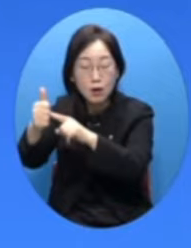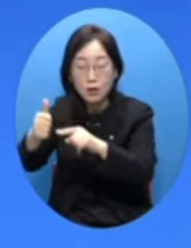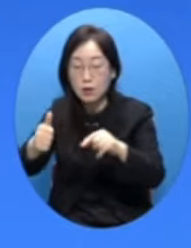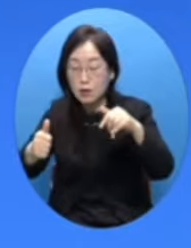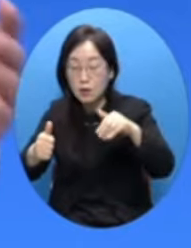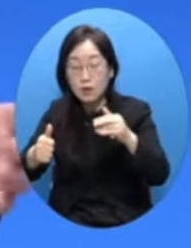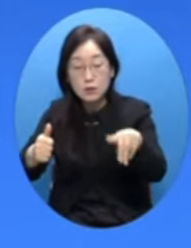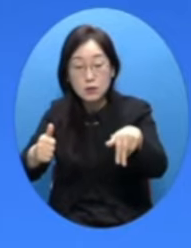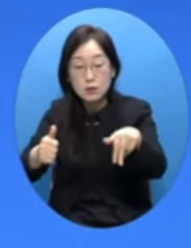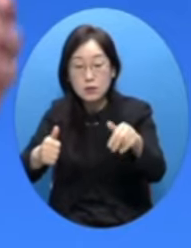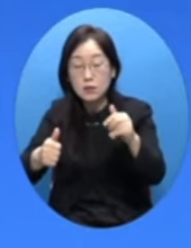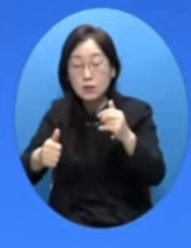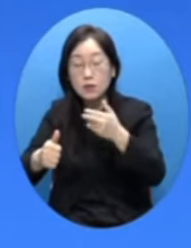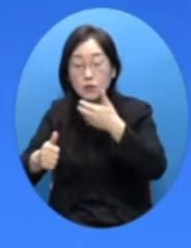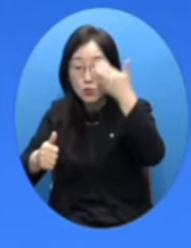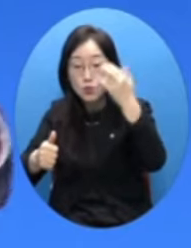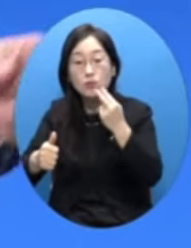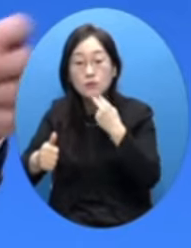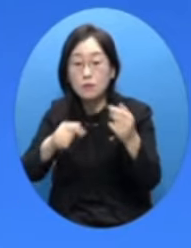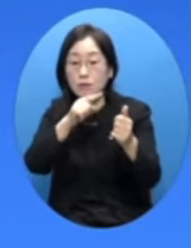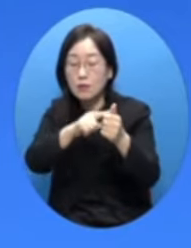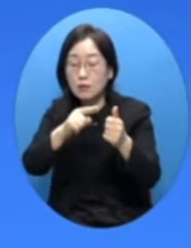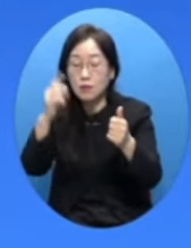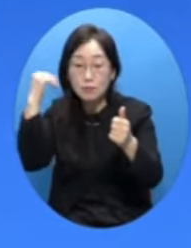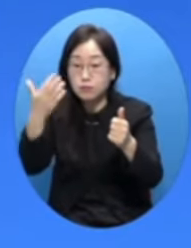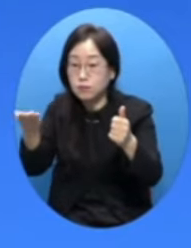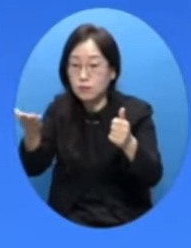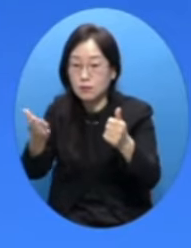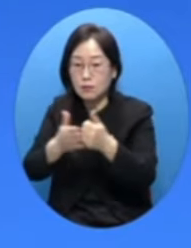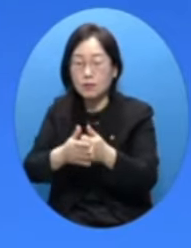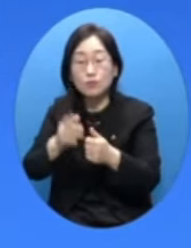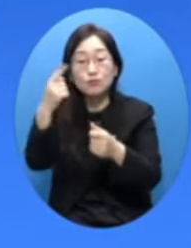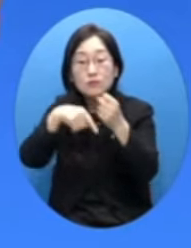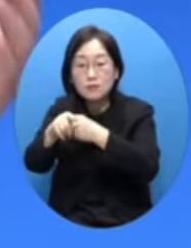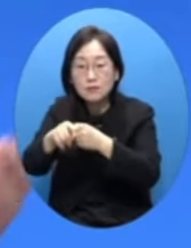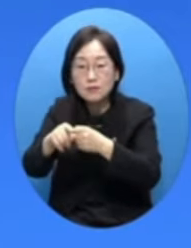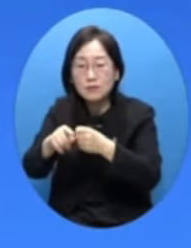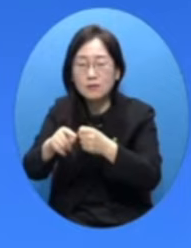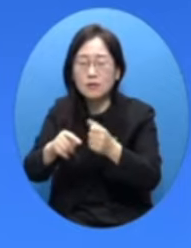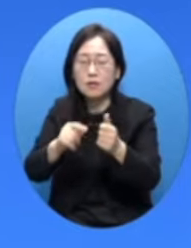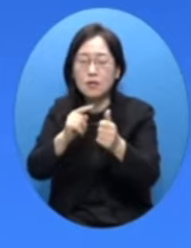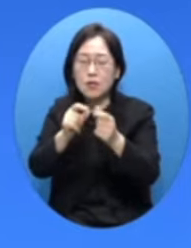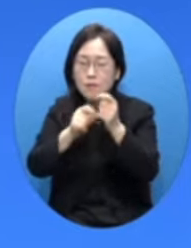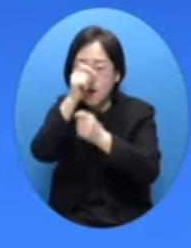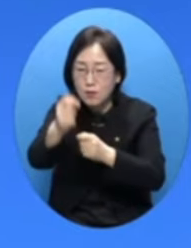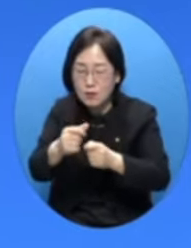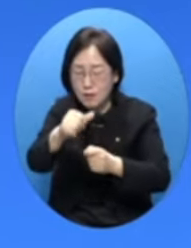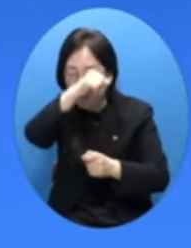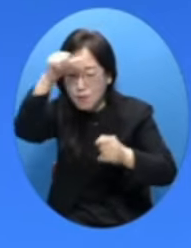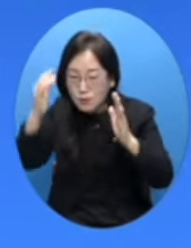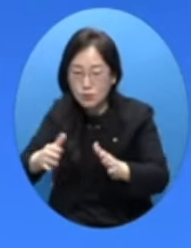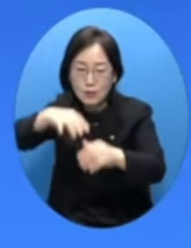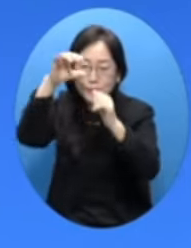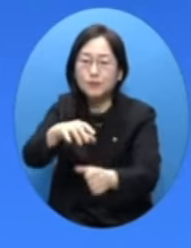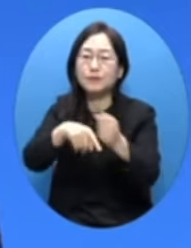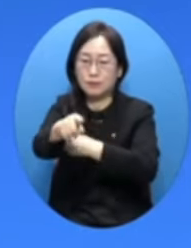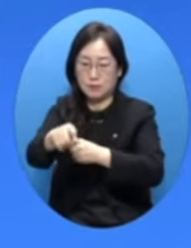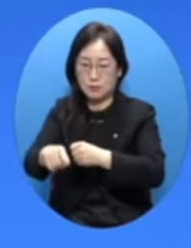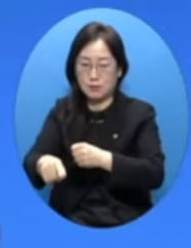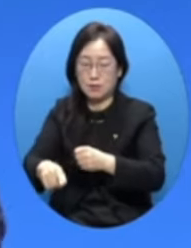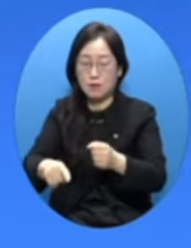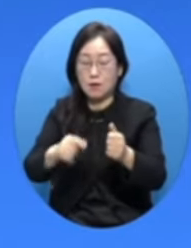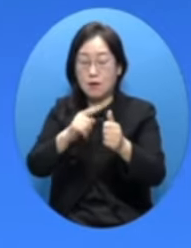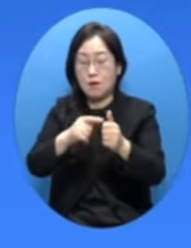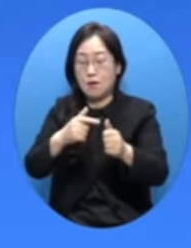요즘으로 하면 종신형, 무기징역을 살려고 집어넣은 것입니다. 얼마나 억울한 일입니까? 얼마나 답답한 일입니까? 보통 사람